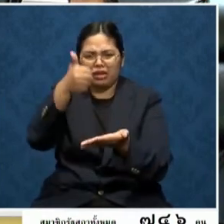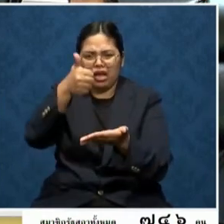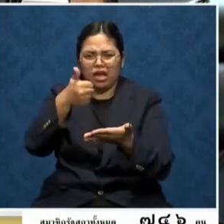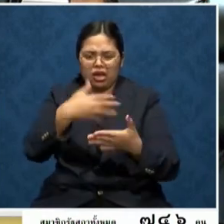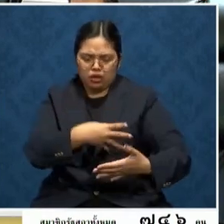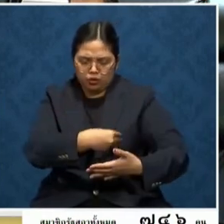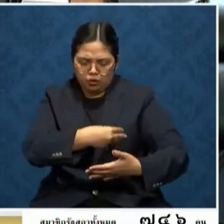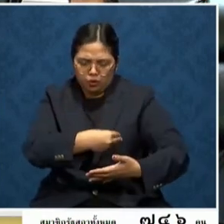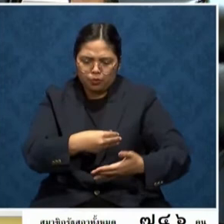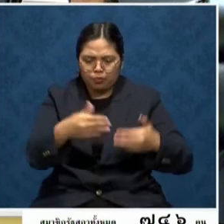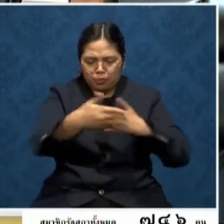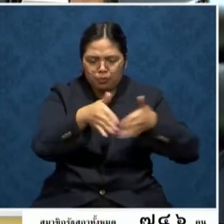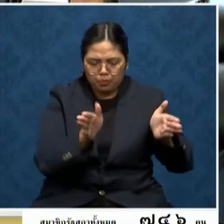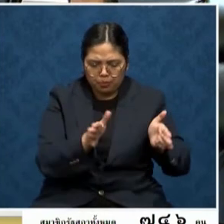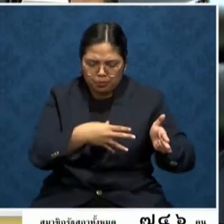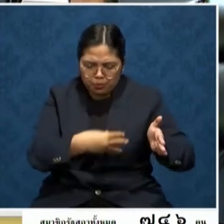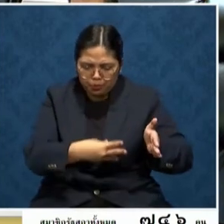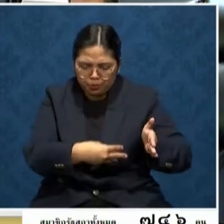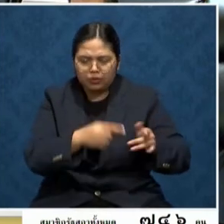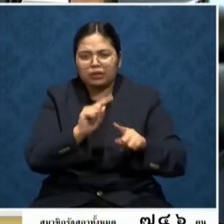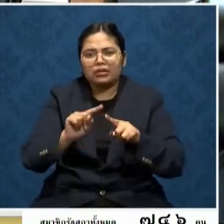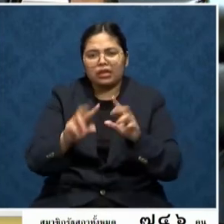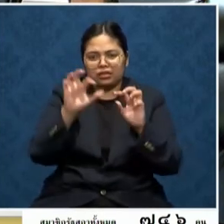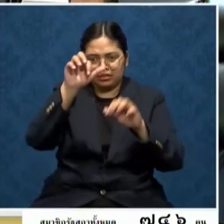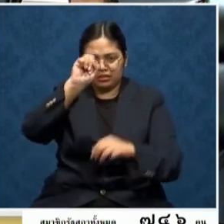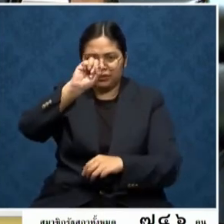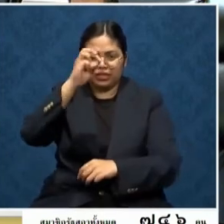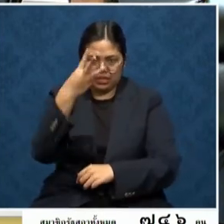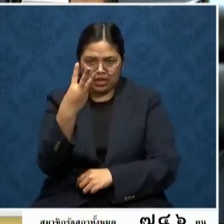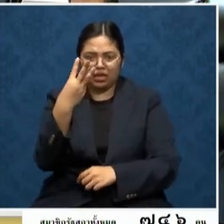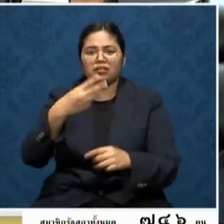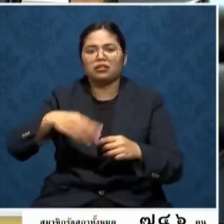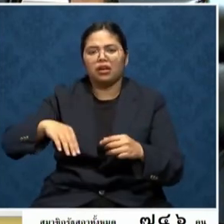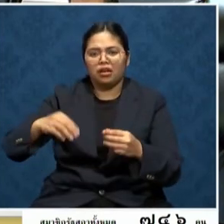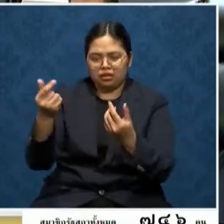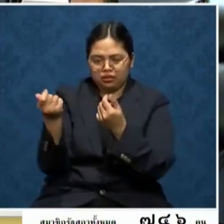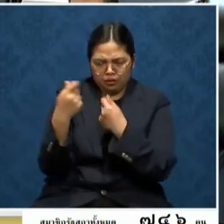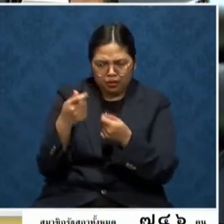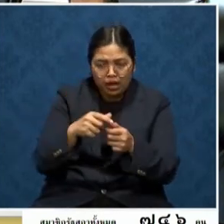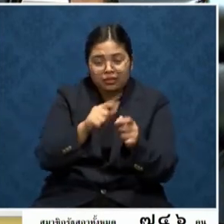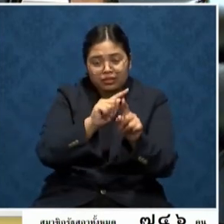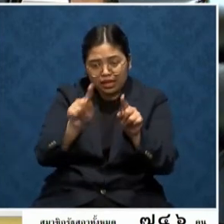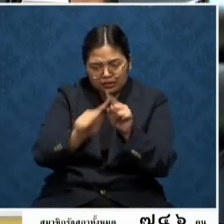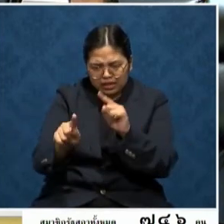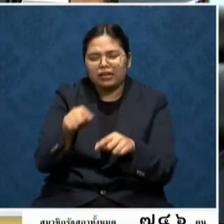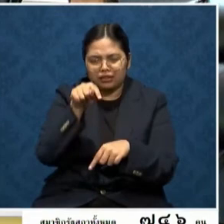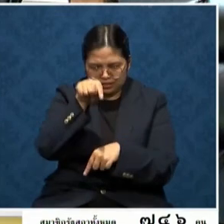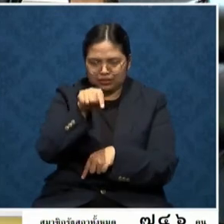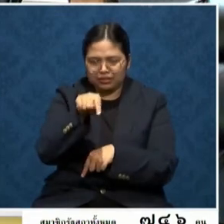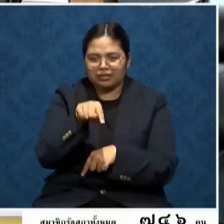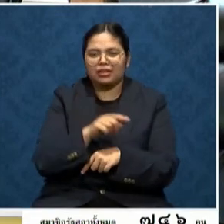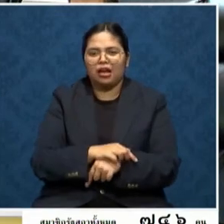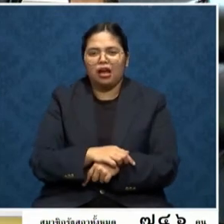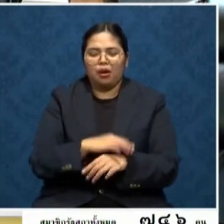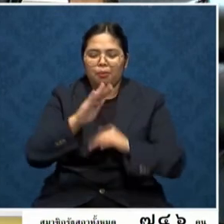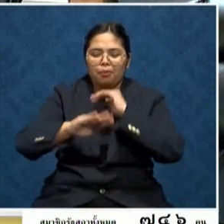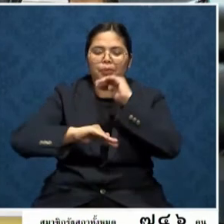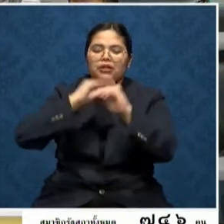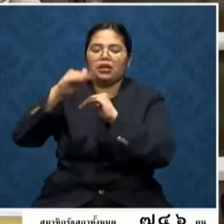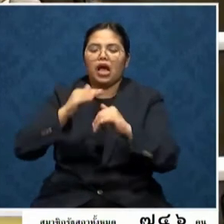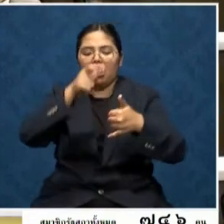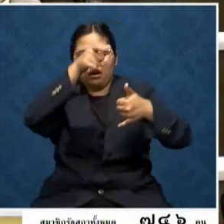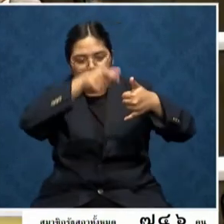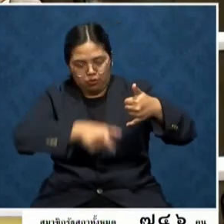สิ่งต่างๆสวัสดิการเหล่านี้นะคะจะทำให้เราสามารถพัฒนาบุคลากรของประเทศได้ตั้งแต่ต้นท